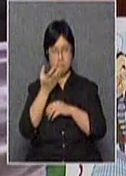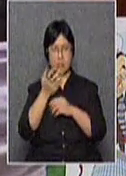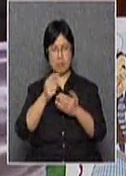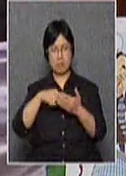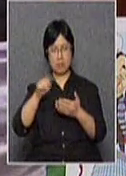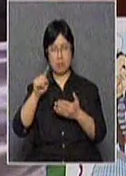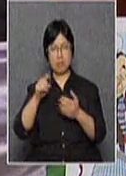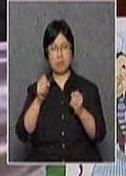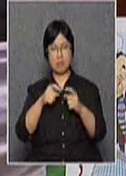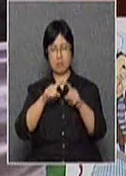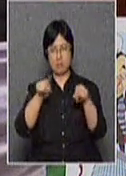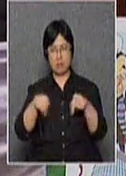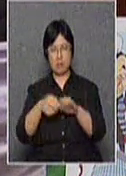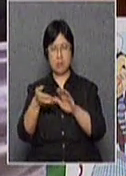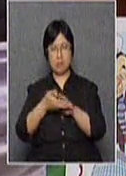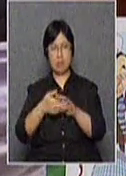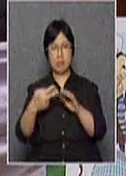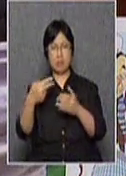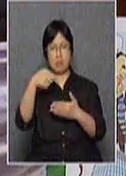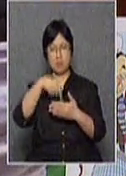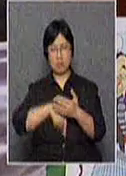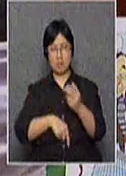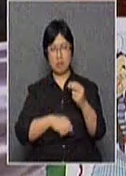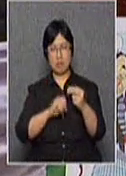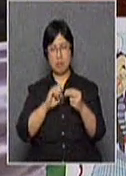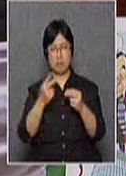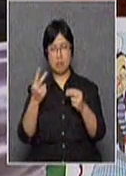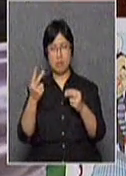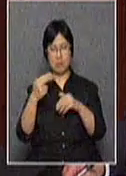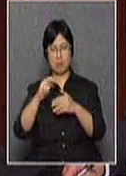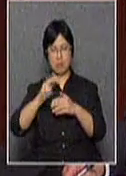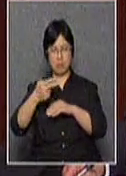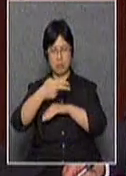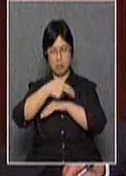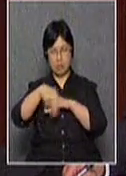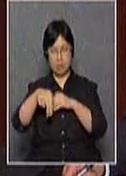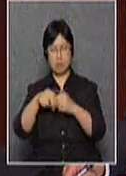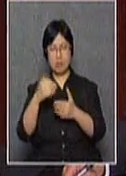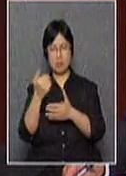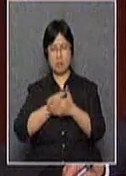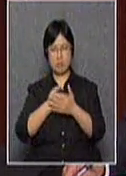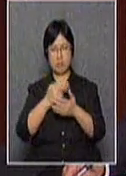過會議講稿附錄二上的第702項修正，削減